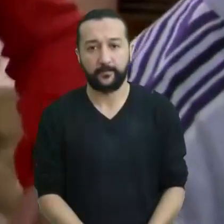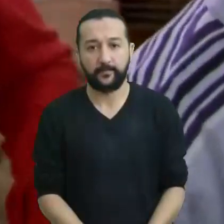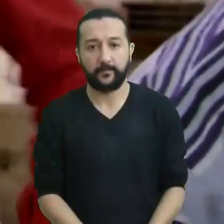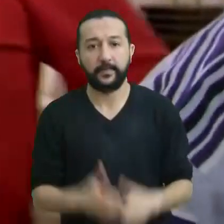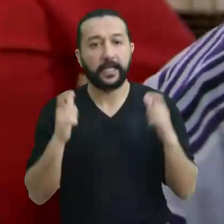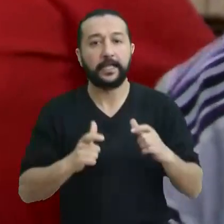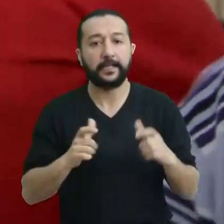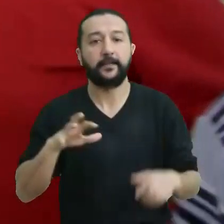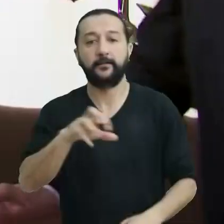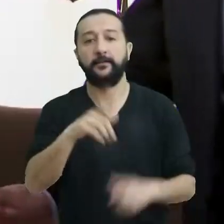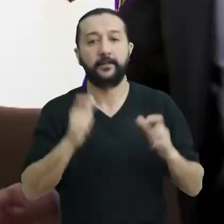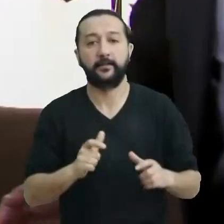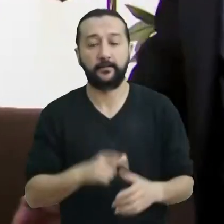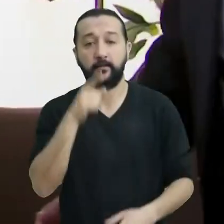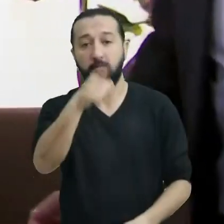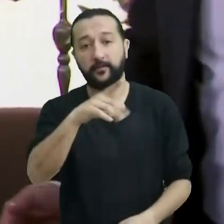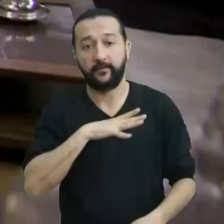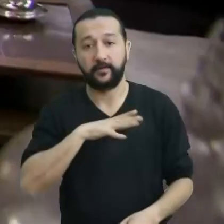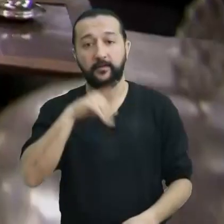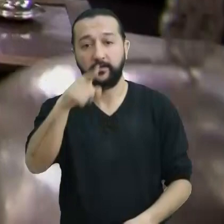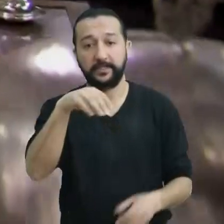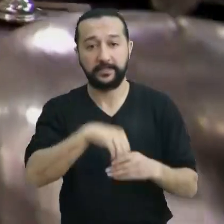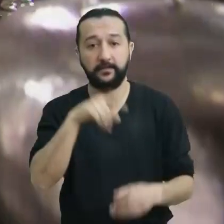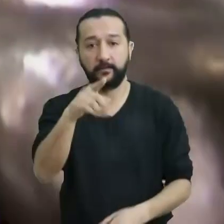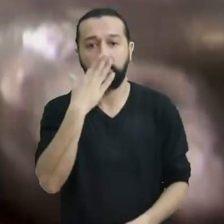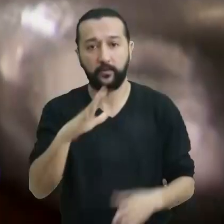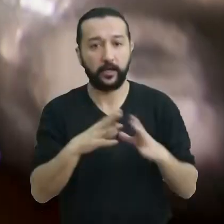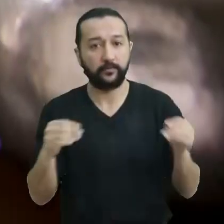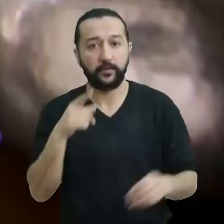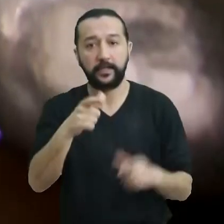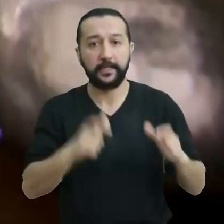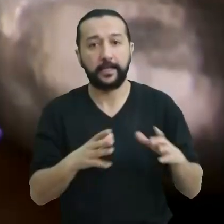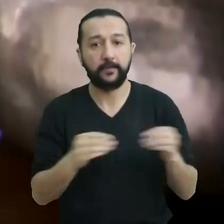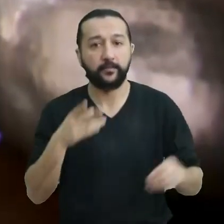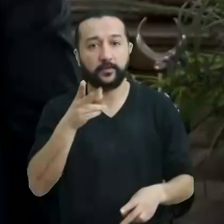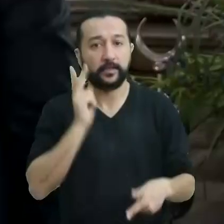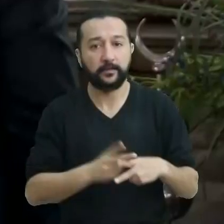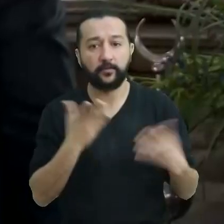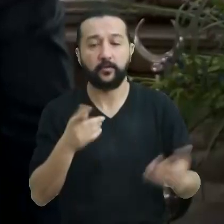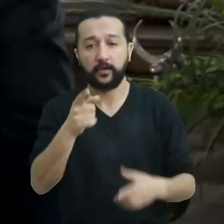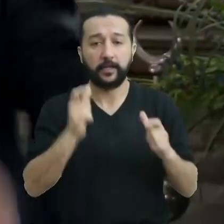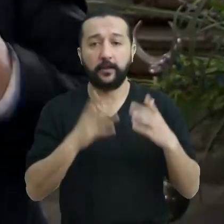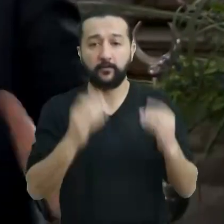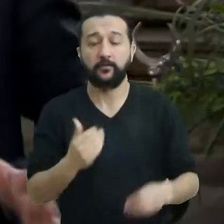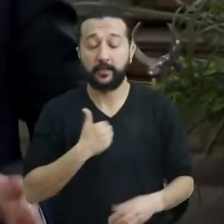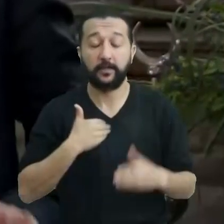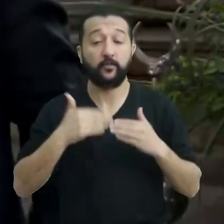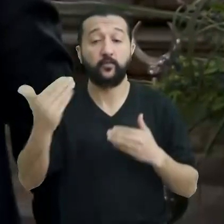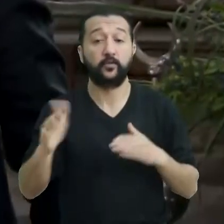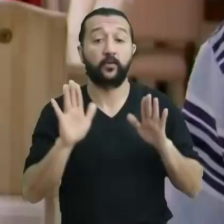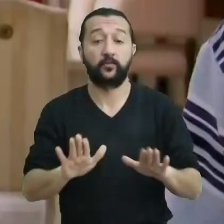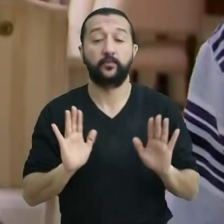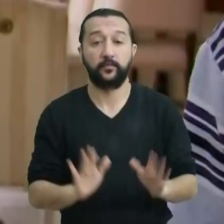Nerede? Nerede? Tarantula nerede? Ha, burada tarantula. Aa, yokmuş. Nereye gitti lan bu mahlukat? Allah nerede olursa olsun, benden uzak olsun da